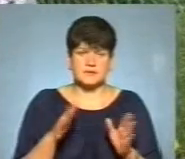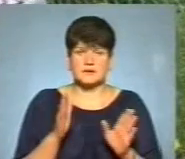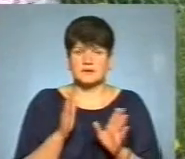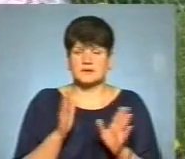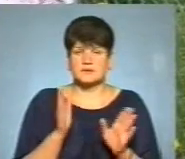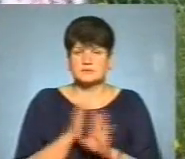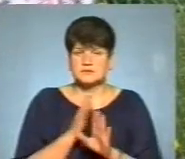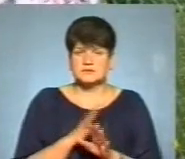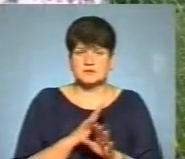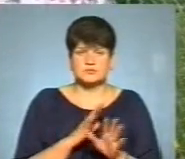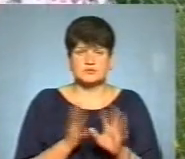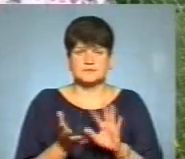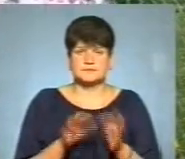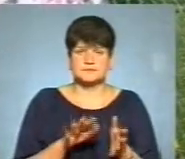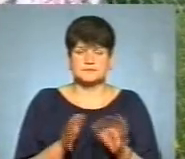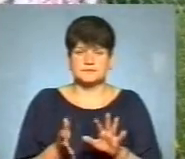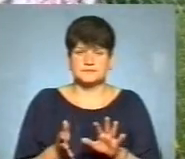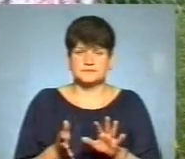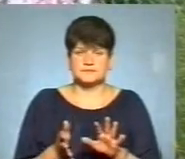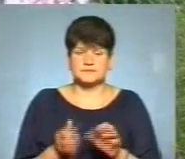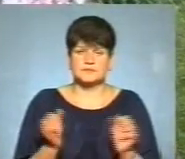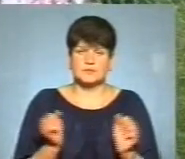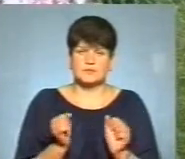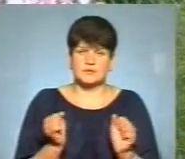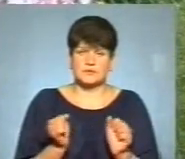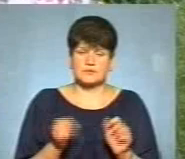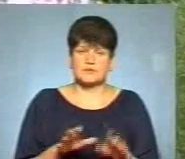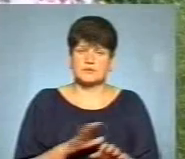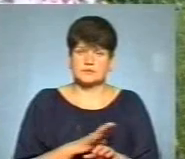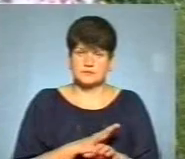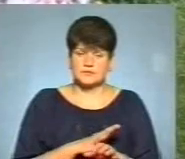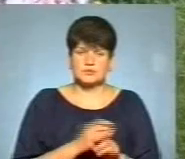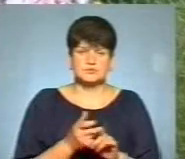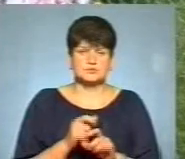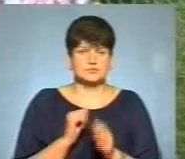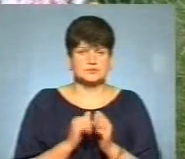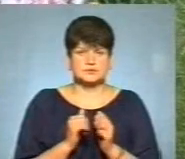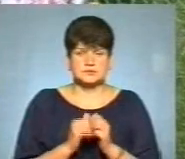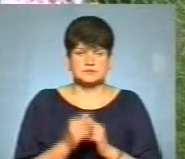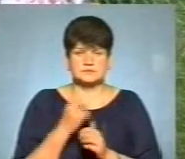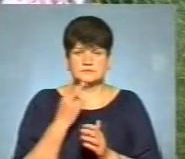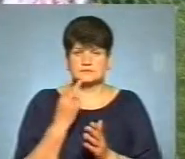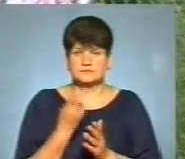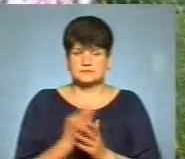достатньо таки нестійкою, прохолодний він також був, тому що дуже часто